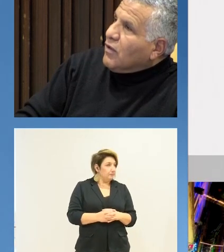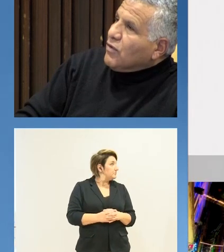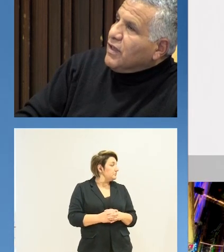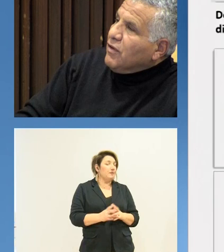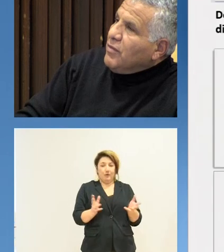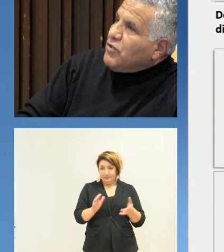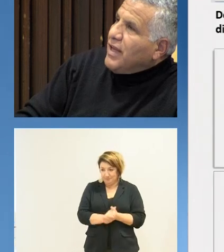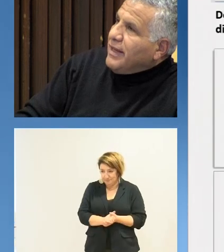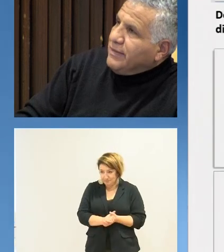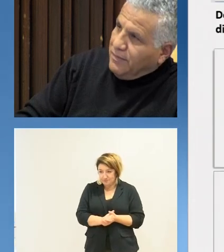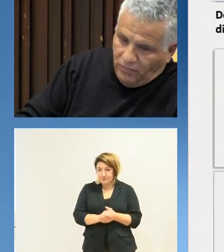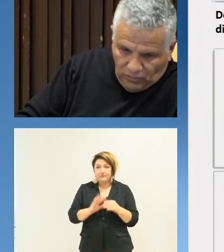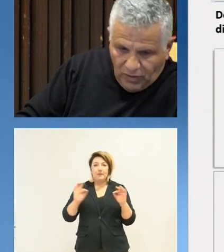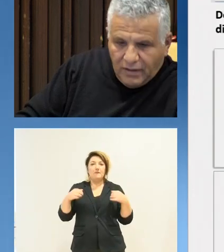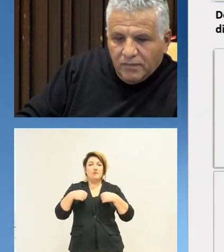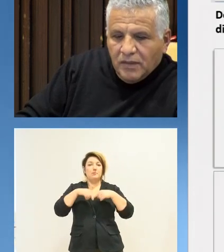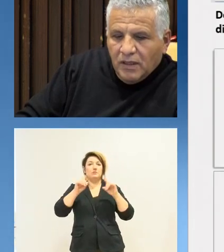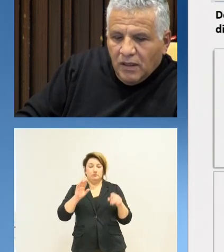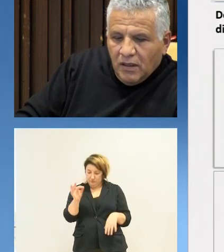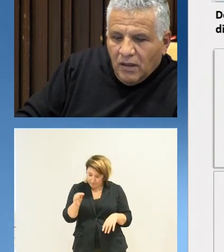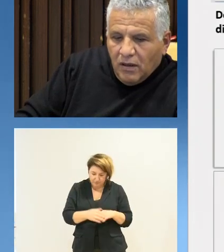concernant les budgets annexes